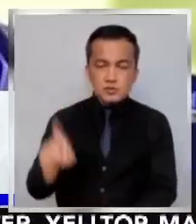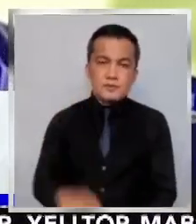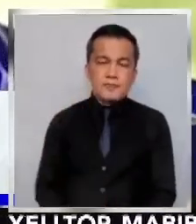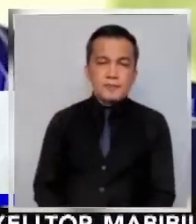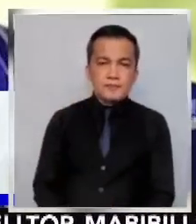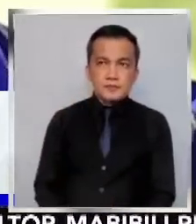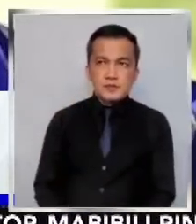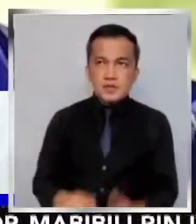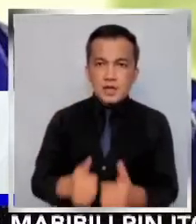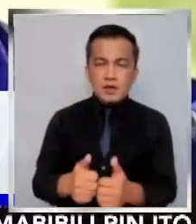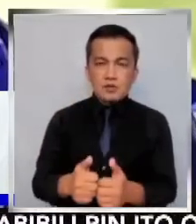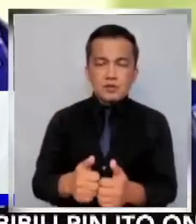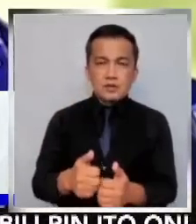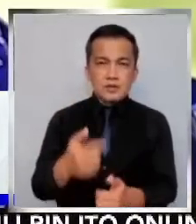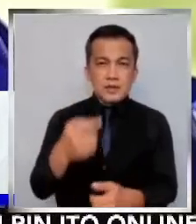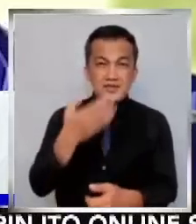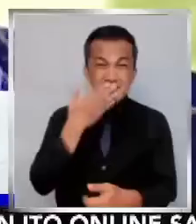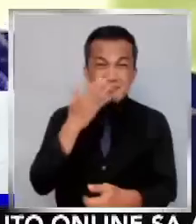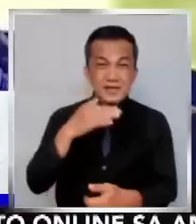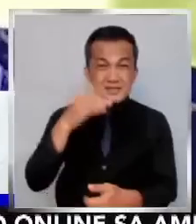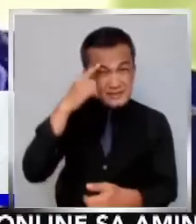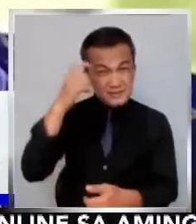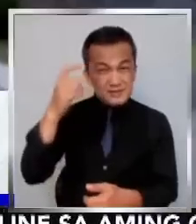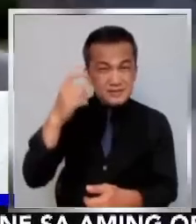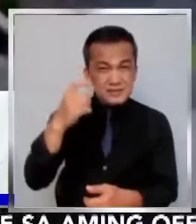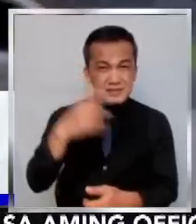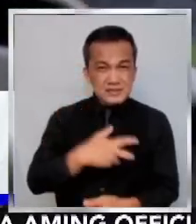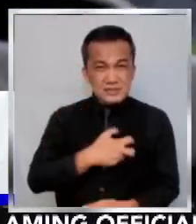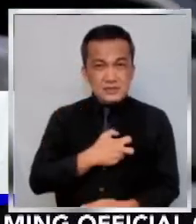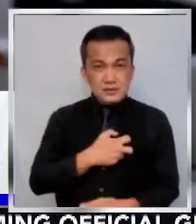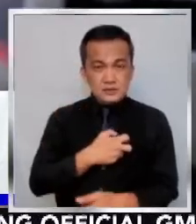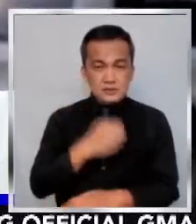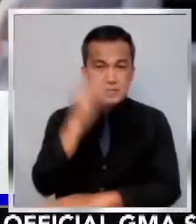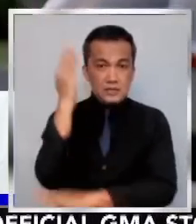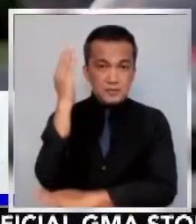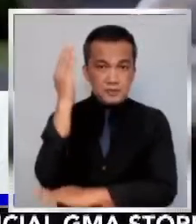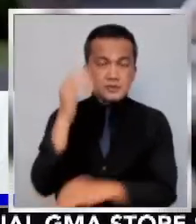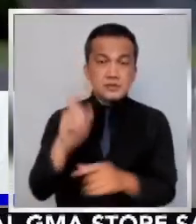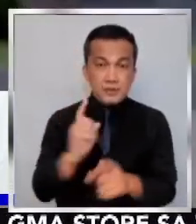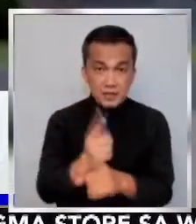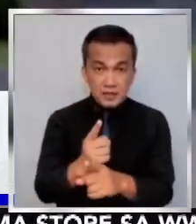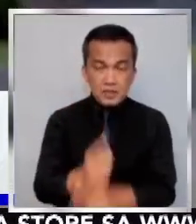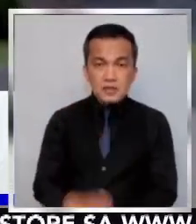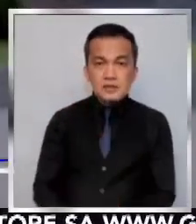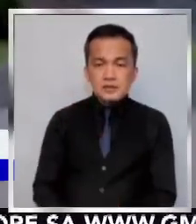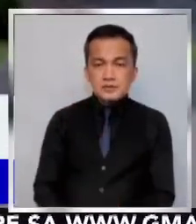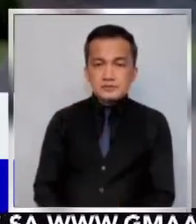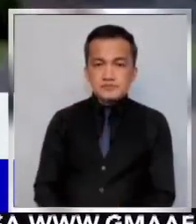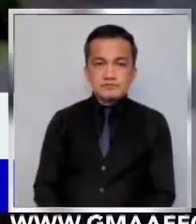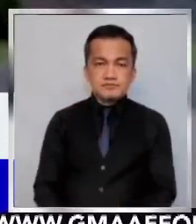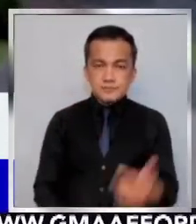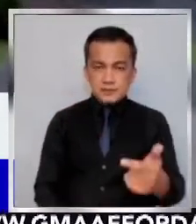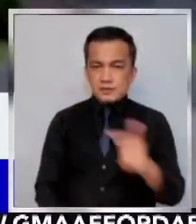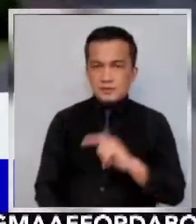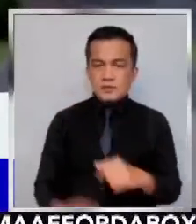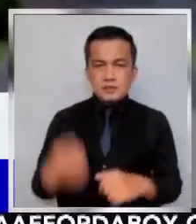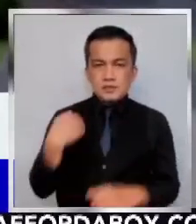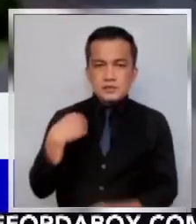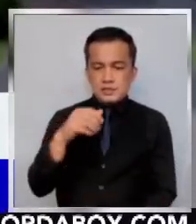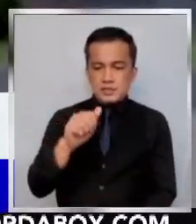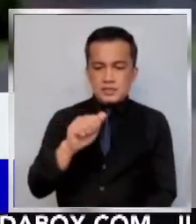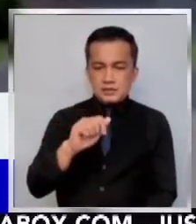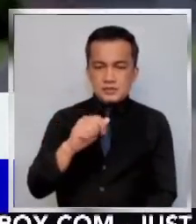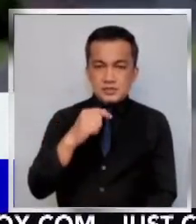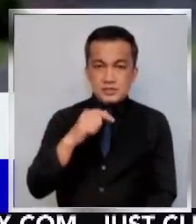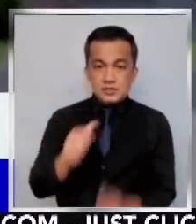mababangungot ng tanghaling tapat, di ba? Ayon mismo kay PNP Chief Azurin, hindi pa ito maituturing na case solved. Patuloy